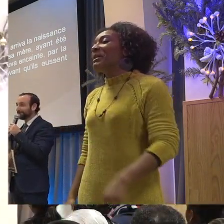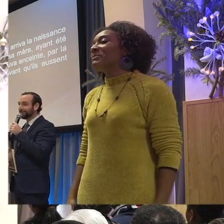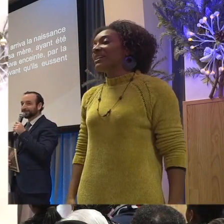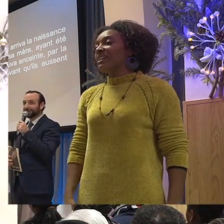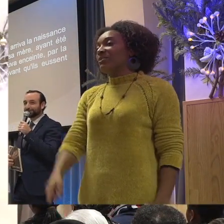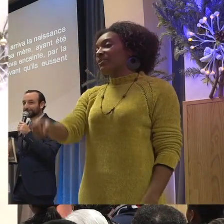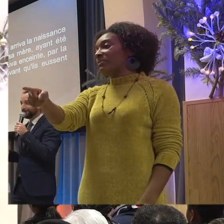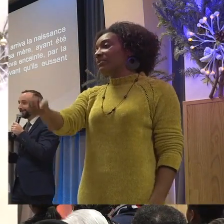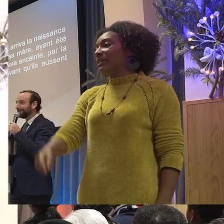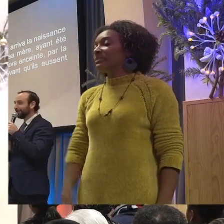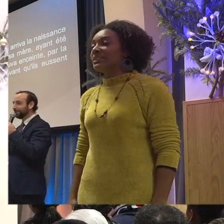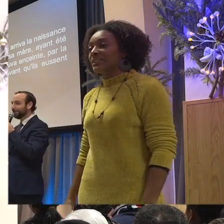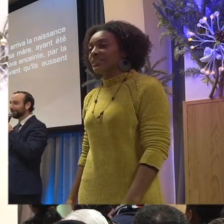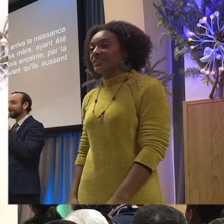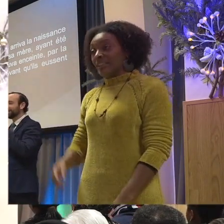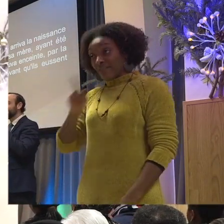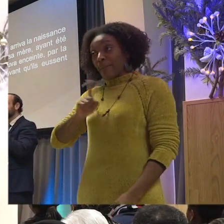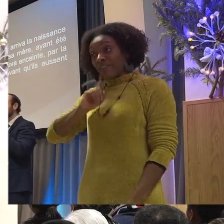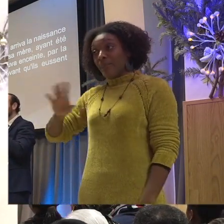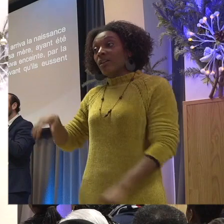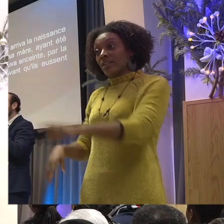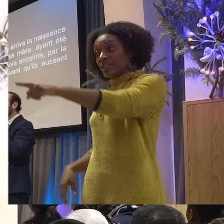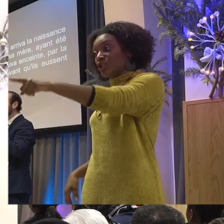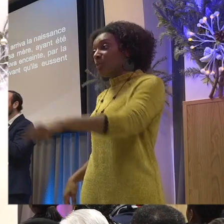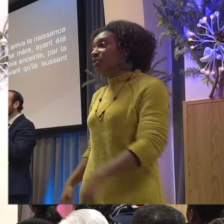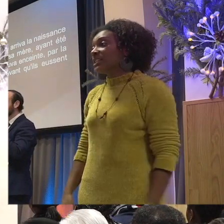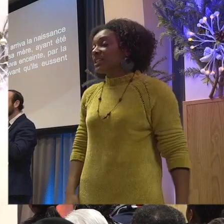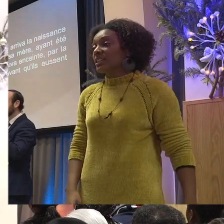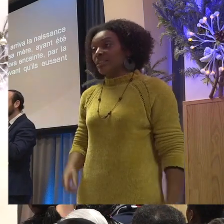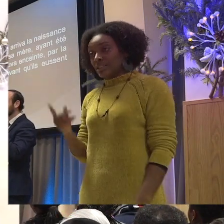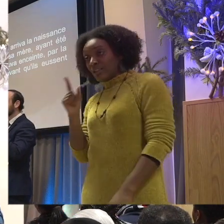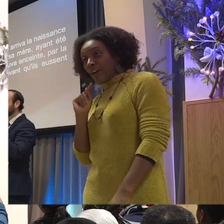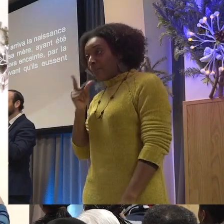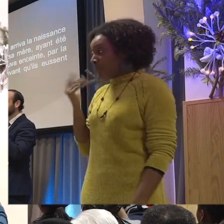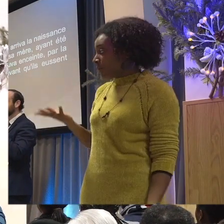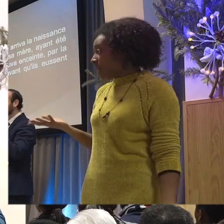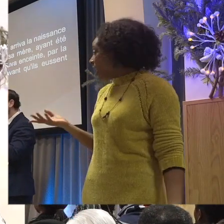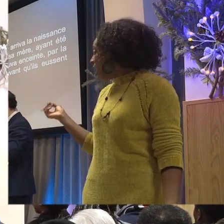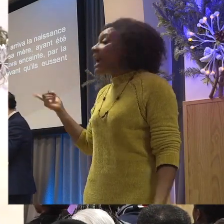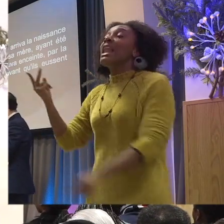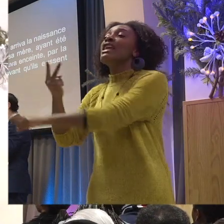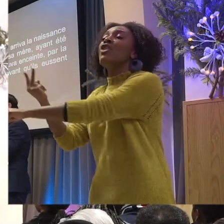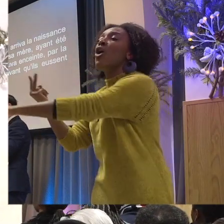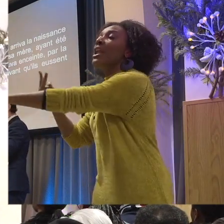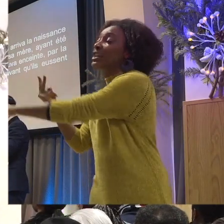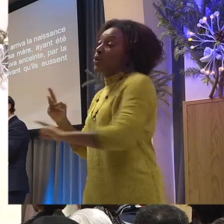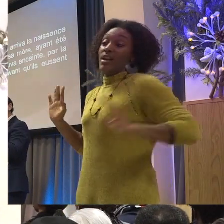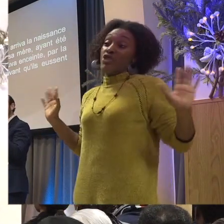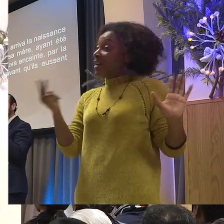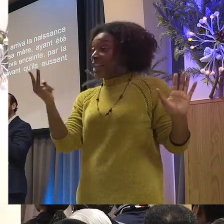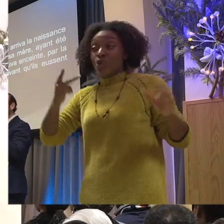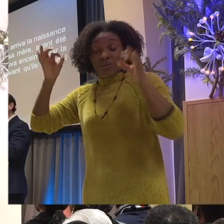maison? Est-ce que c'est Marie, à main levée? Est-ce que c'est Fabien? À main levée? Non, les deux, je prends